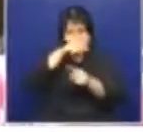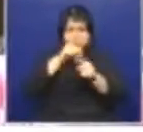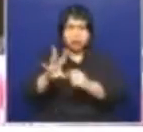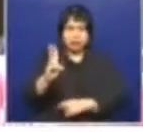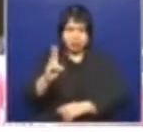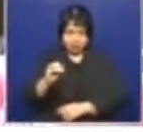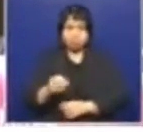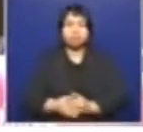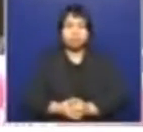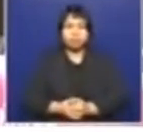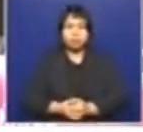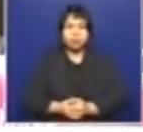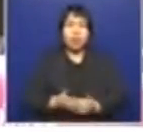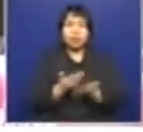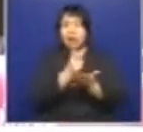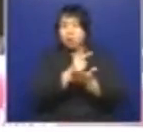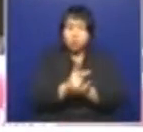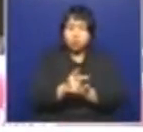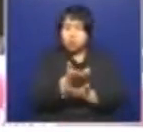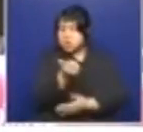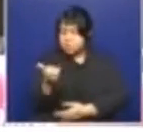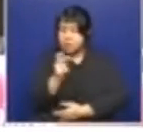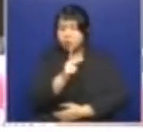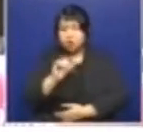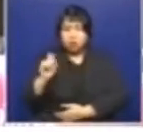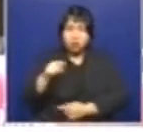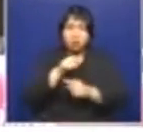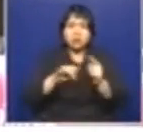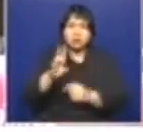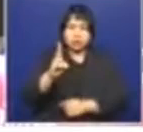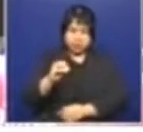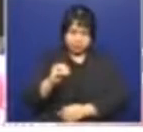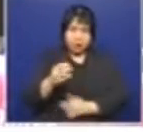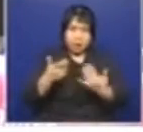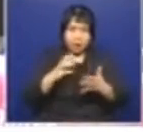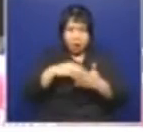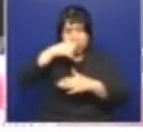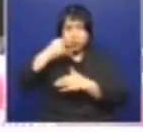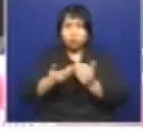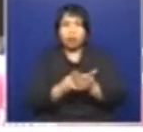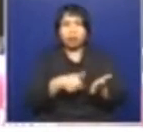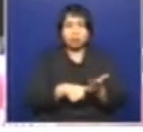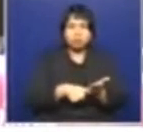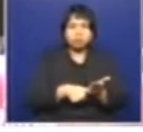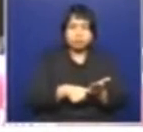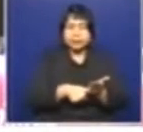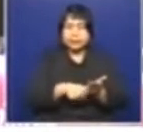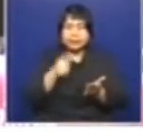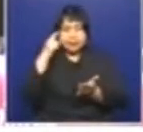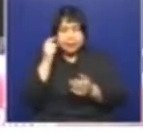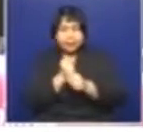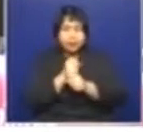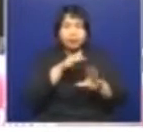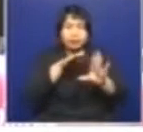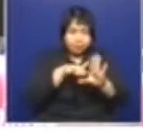70% กู้ยืมเรียนกู้กยศ.ยืม 70% แล้วจบมาปั๊บมีหนี้ก็หวังว่าจะมาทำงานนี่